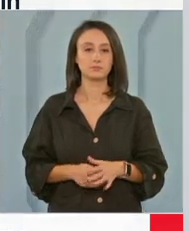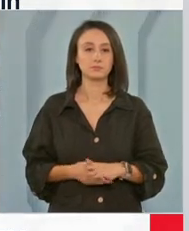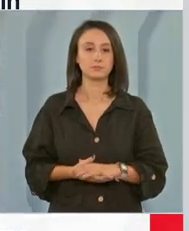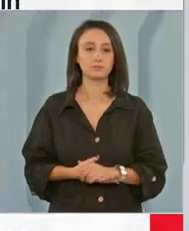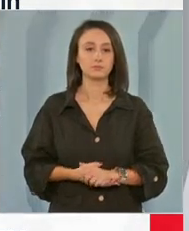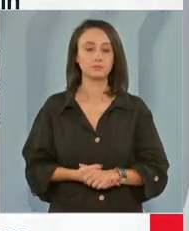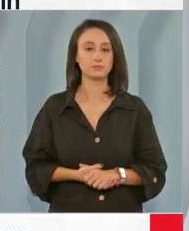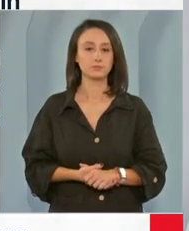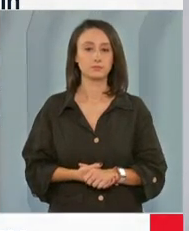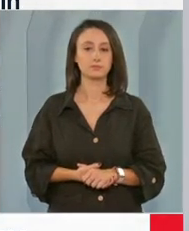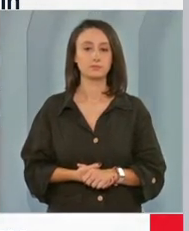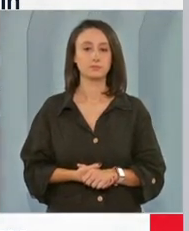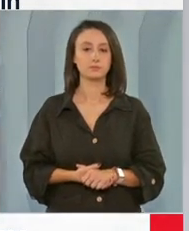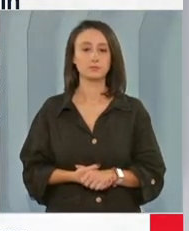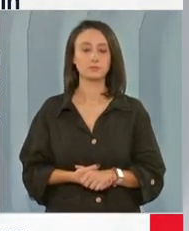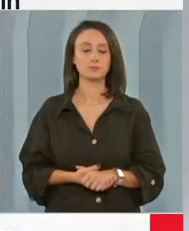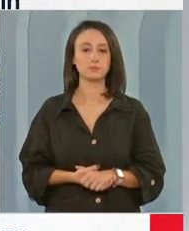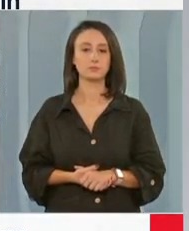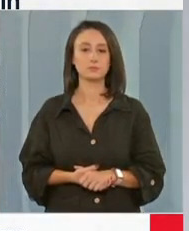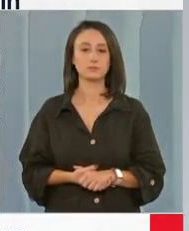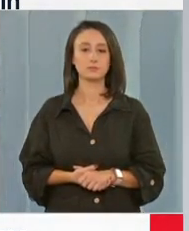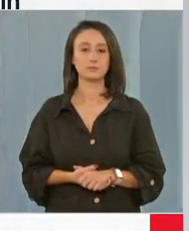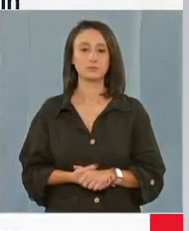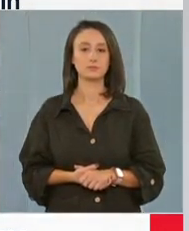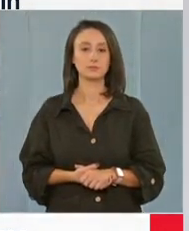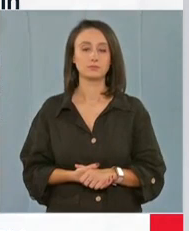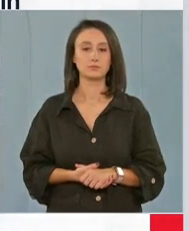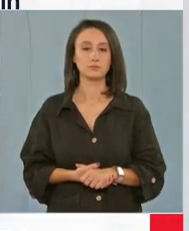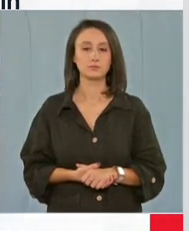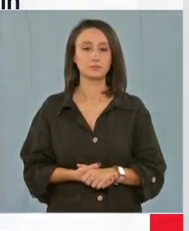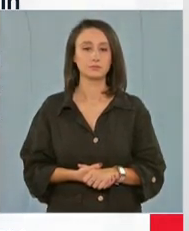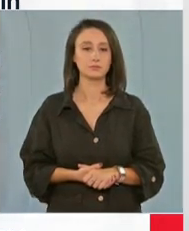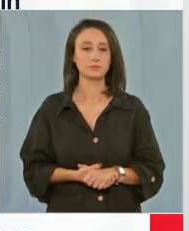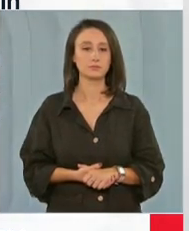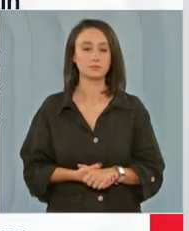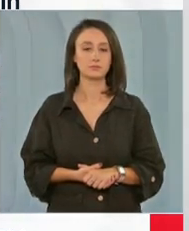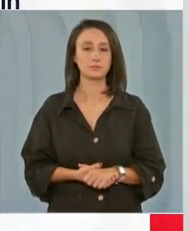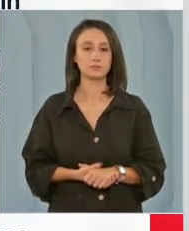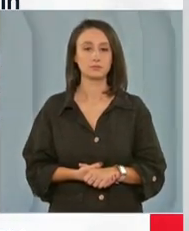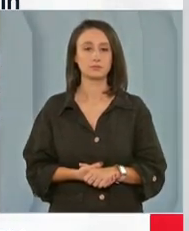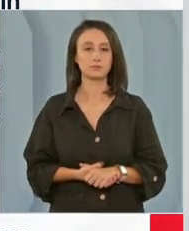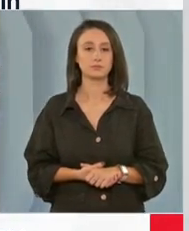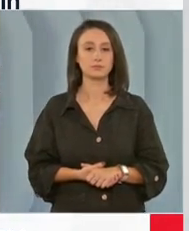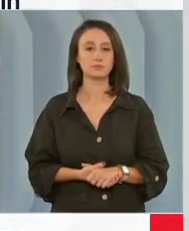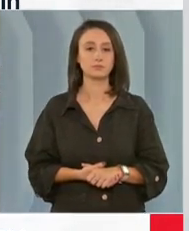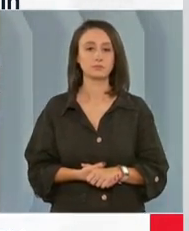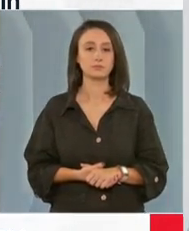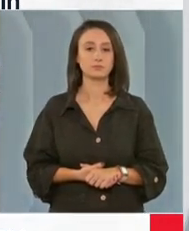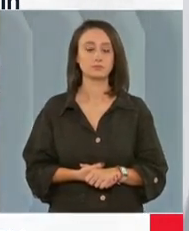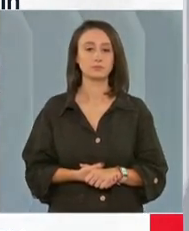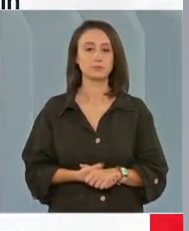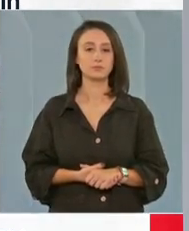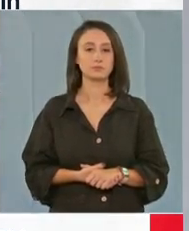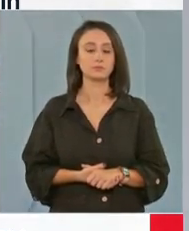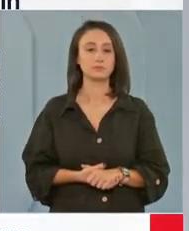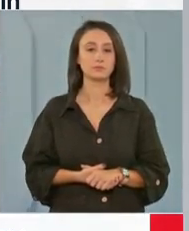în Consiliu. Trebuie să înțelegeți că nu toată lumea în Olanda este împotrivă. Partidul meu vrea ca Bulgaria și România să adere imediat la Schengen,